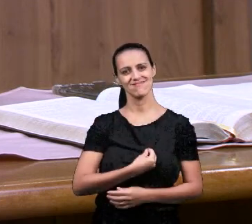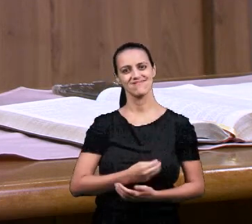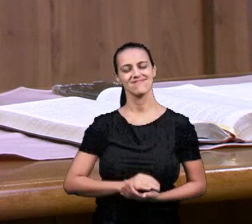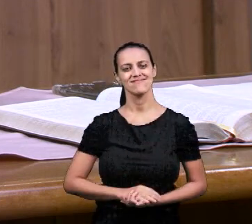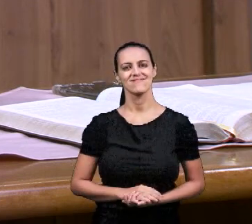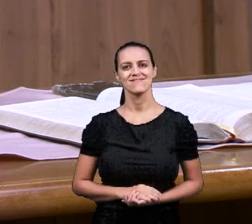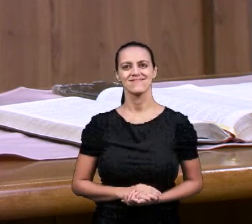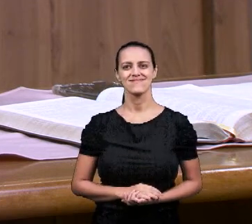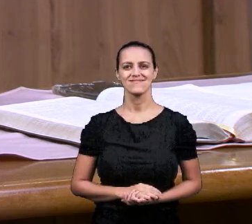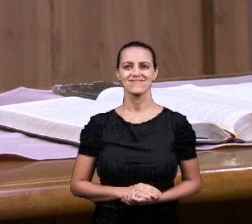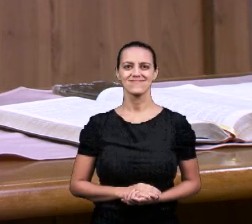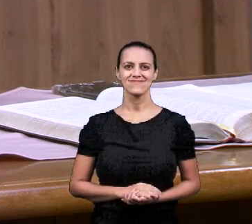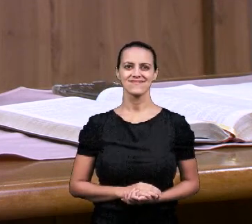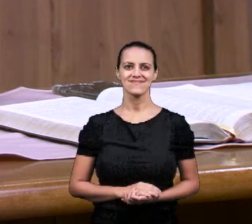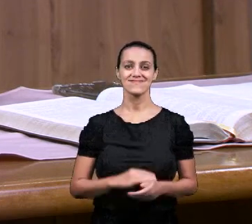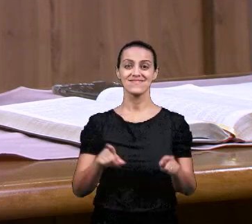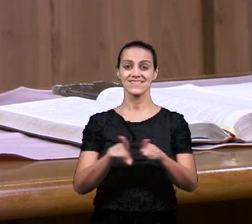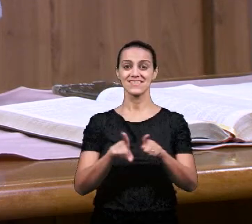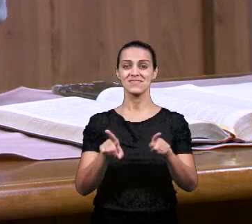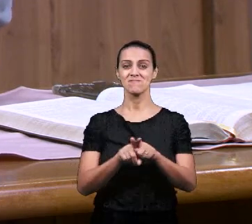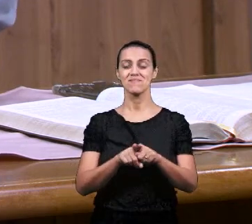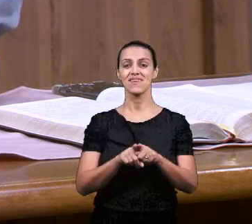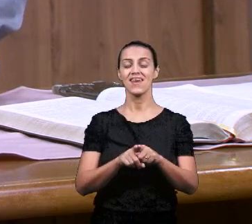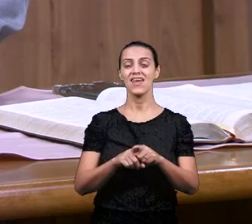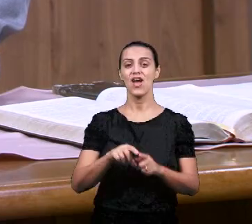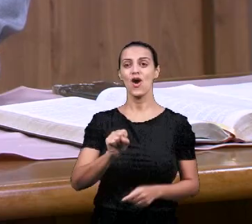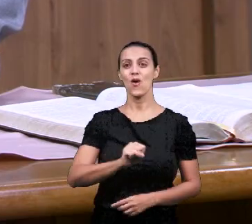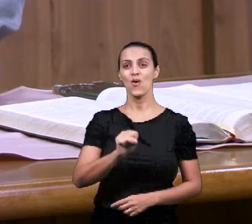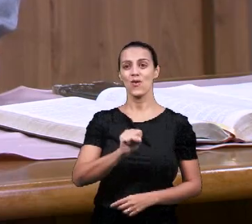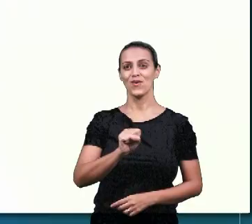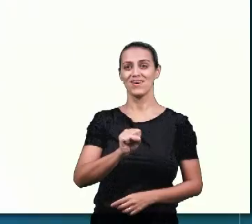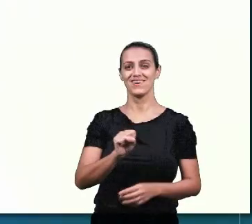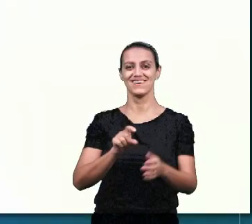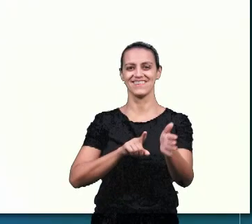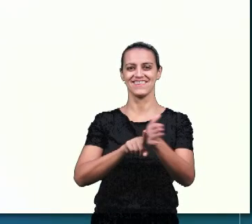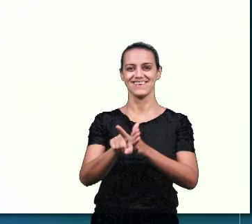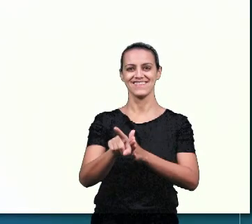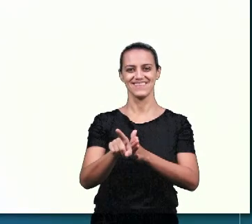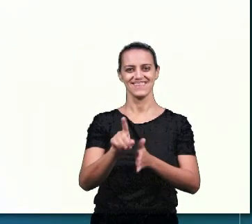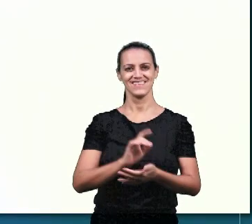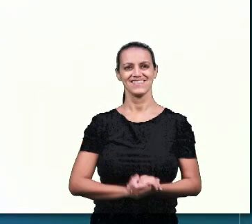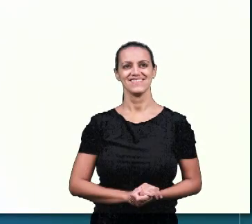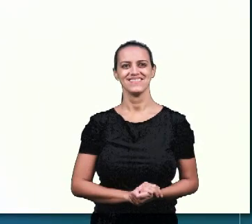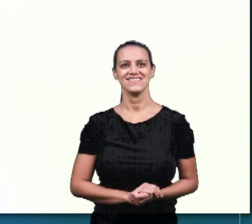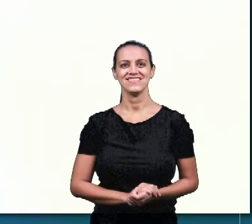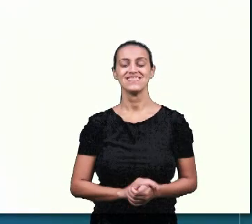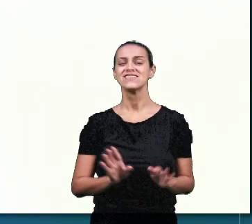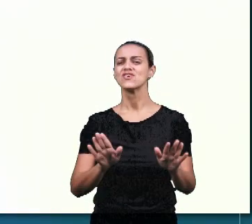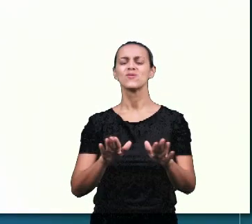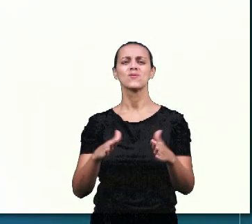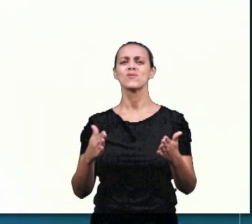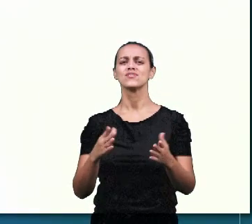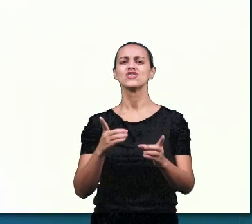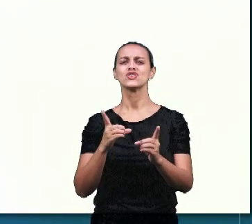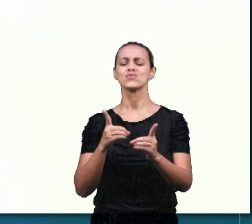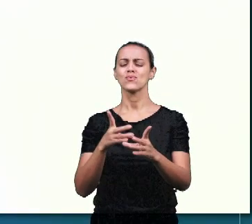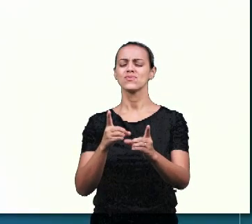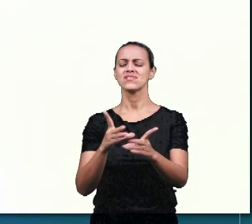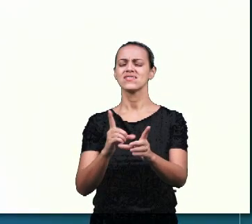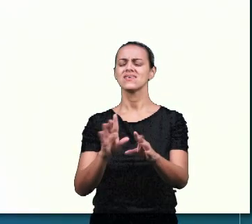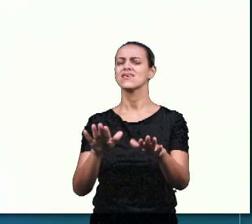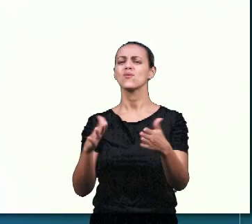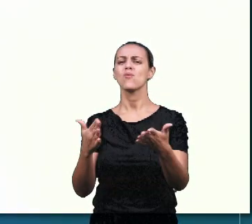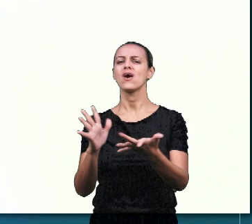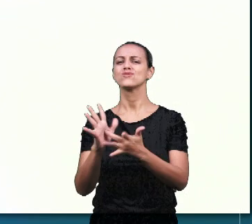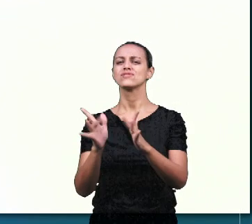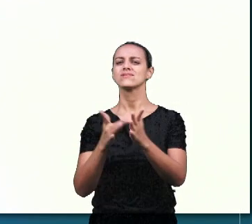participation. Maintenant, notre dernière question, la huitième question, qui nous dit, quelle a été la doctrine que le Seigneur Jésus